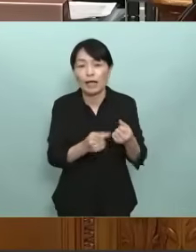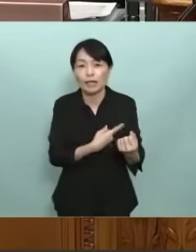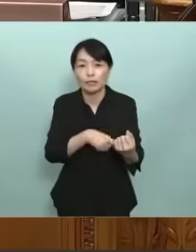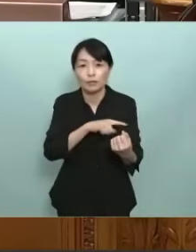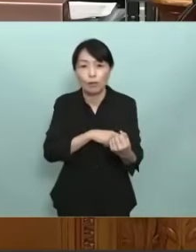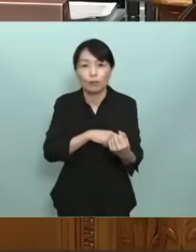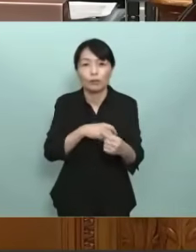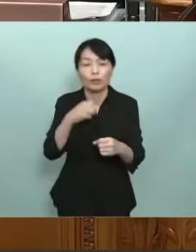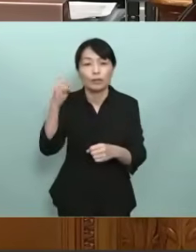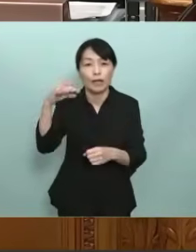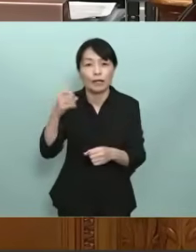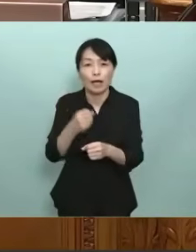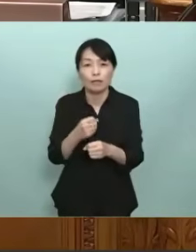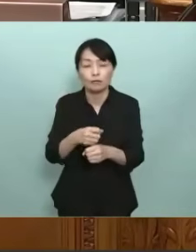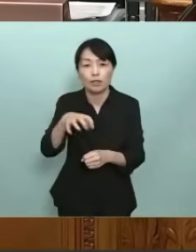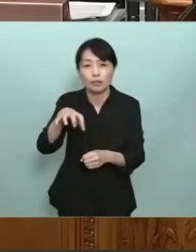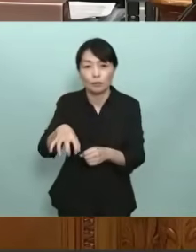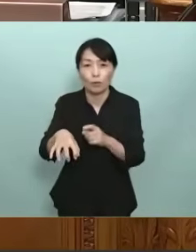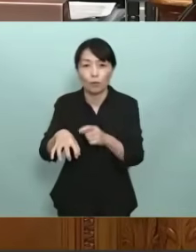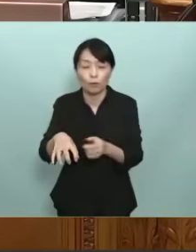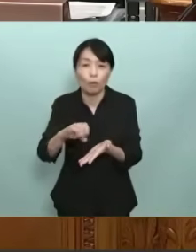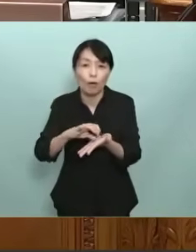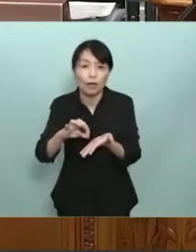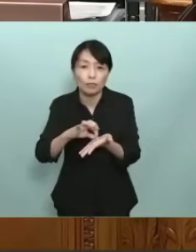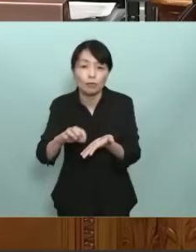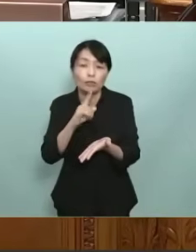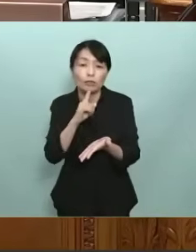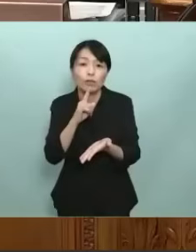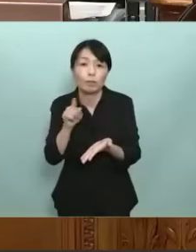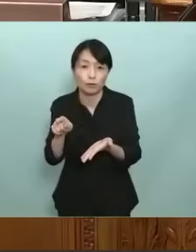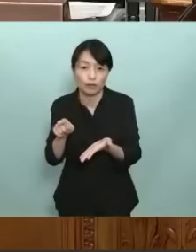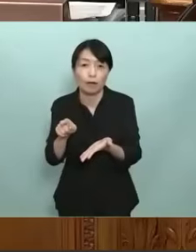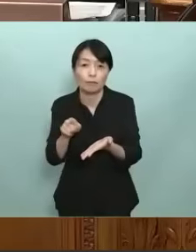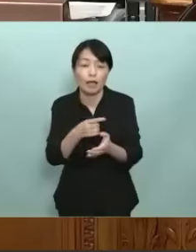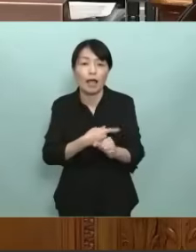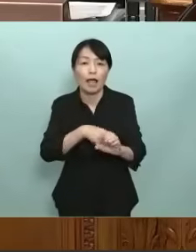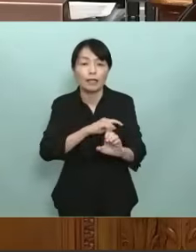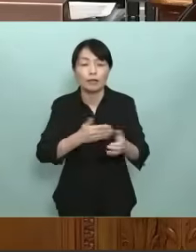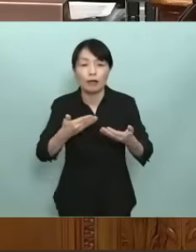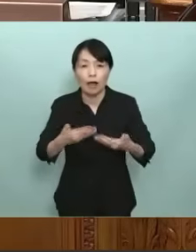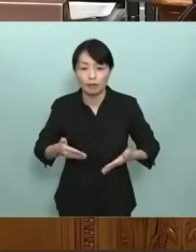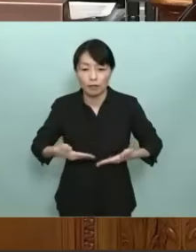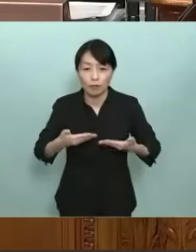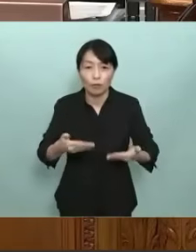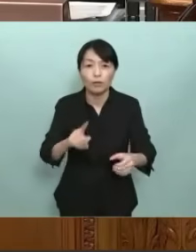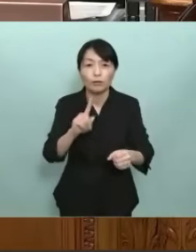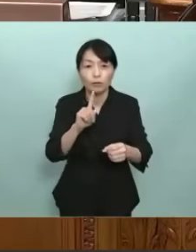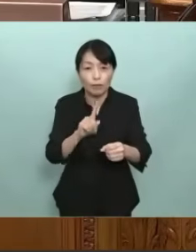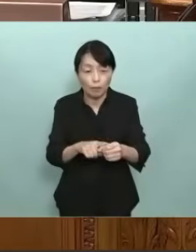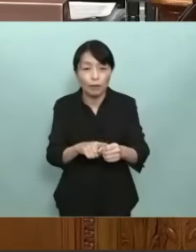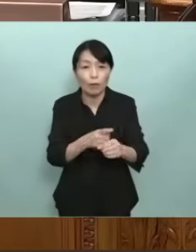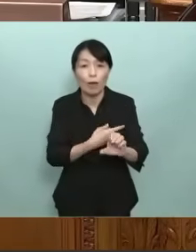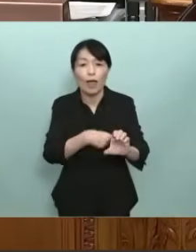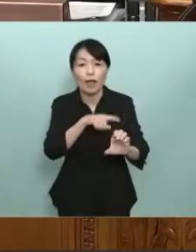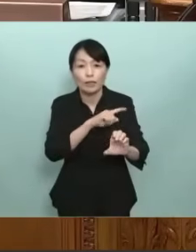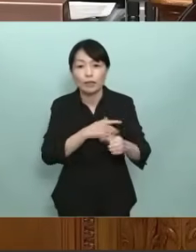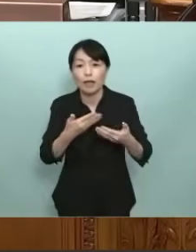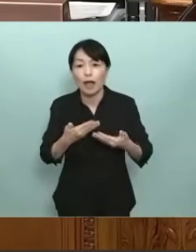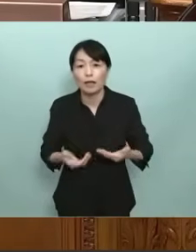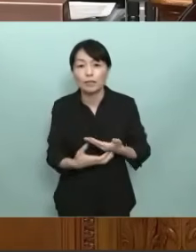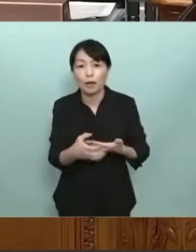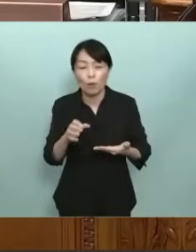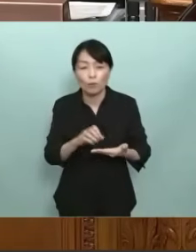利活用に言及されましたエネルギー安定供給の確保をはめとするエネルギー安全保障を